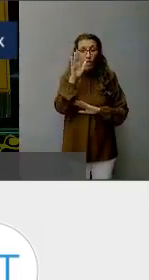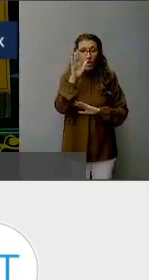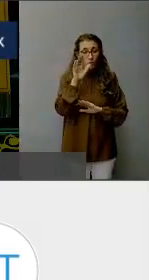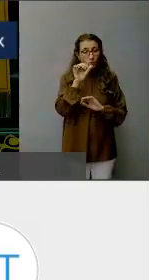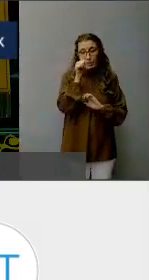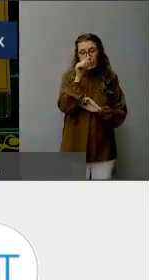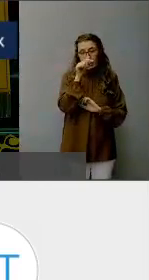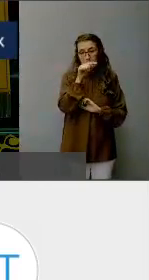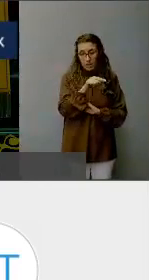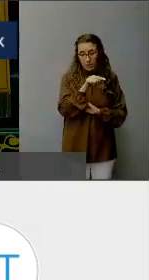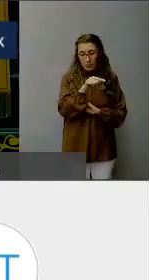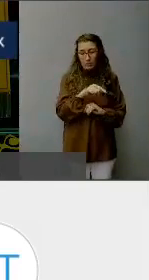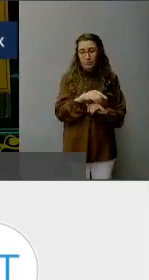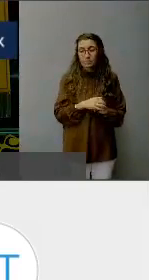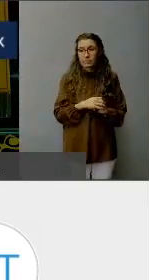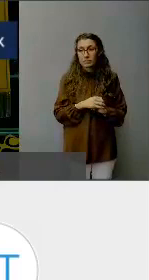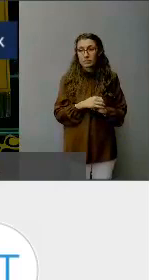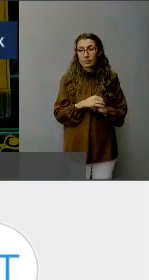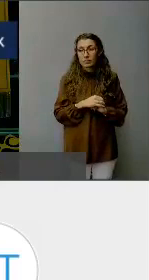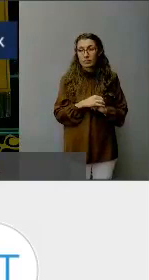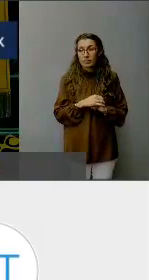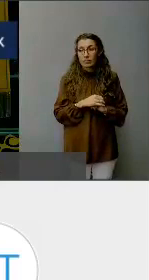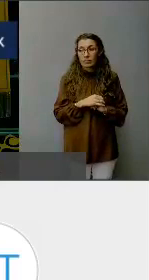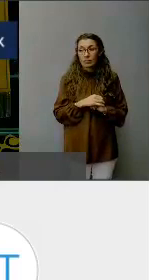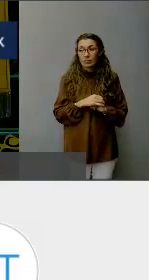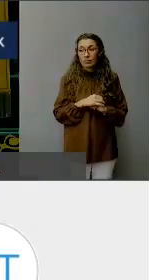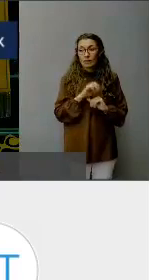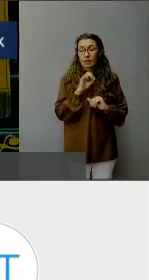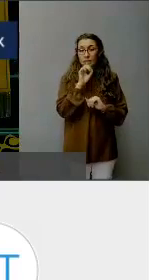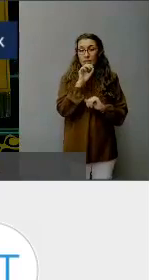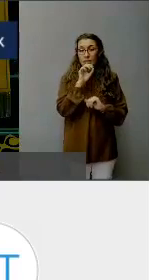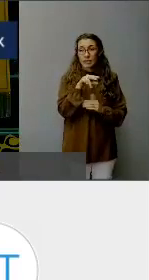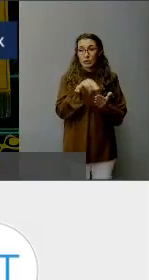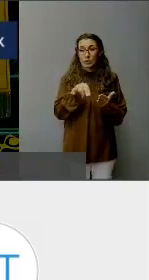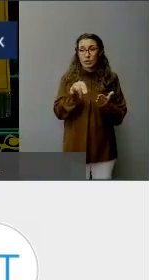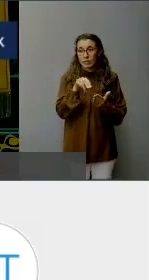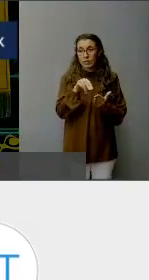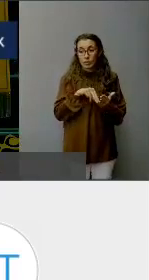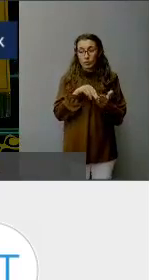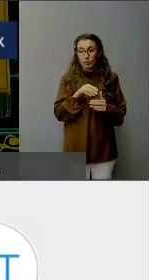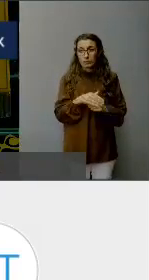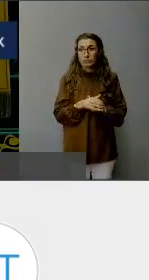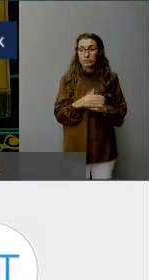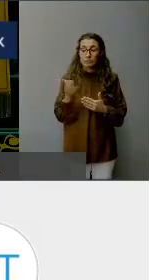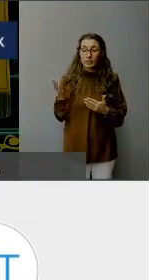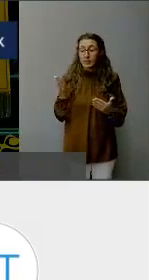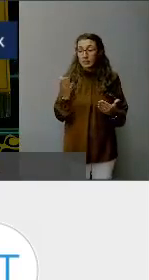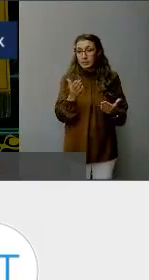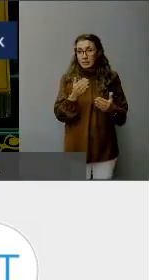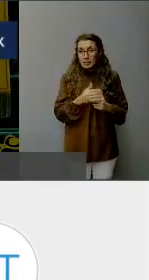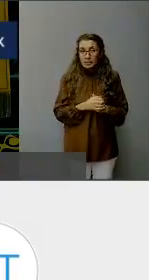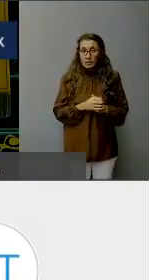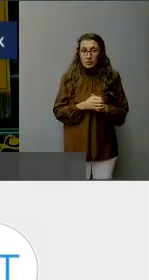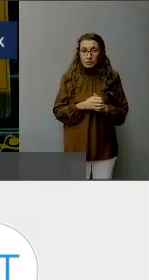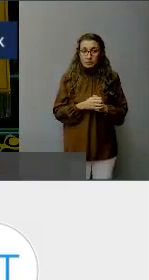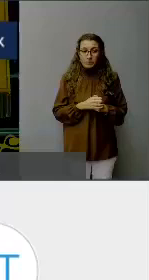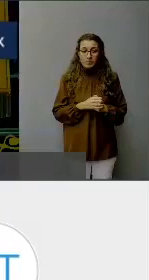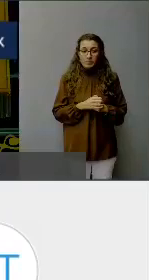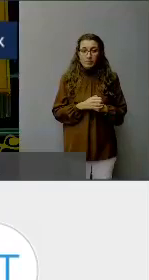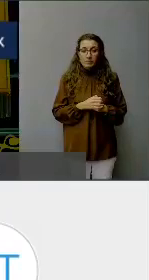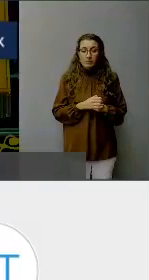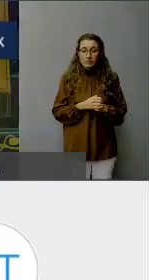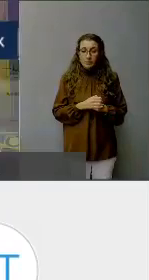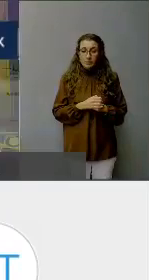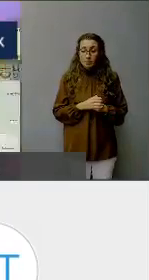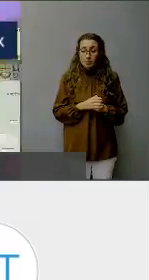è il consigliere avvenente in dichiarazione di voto lo ringrazio consigliere avvenente a lei la parola